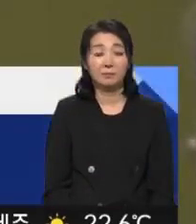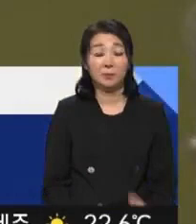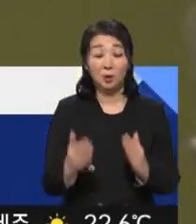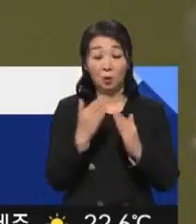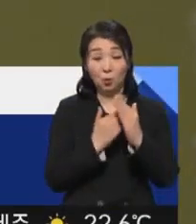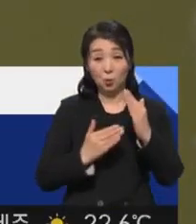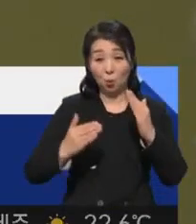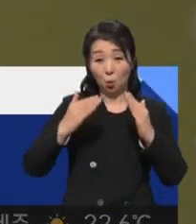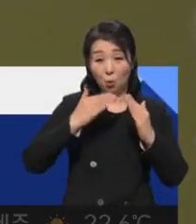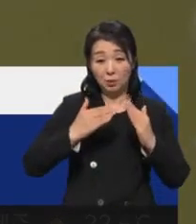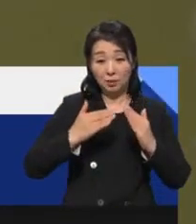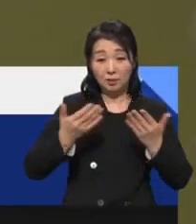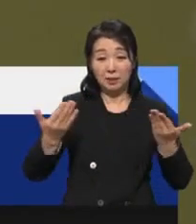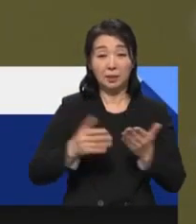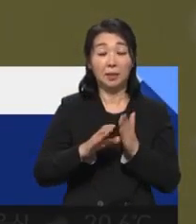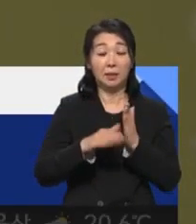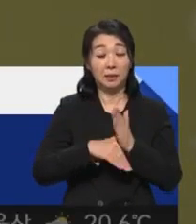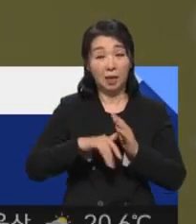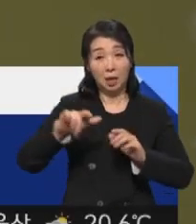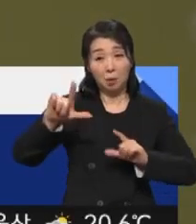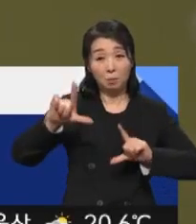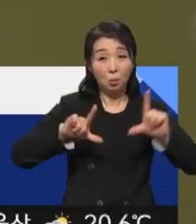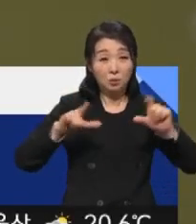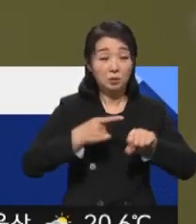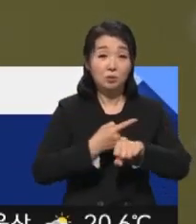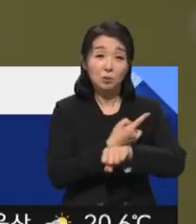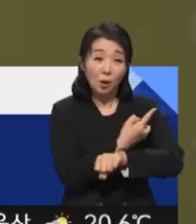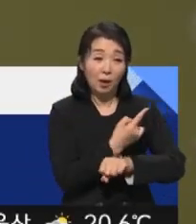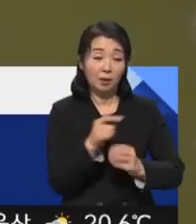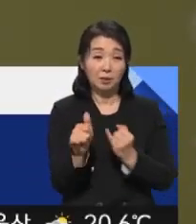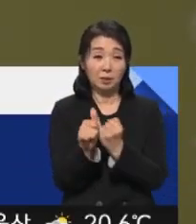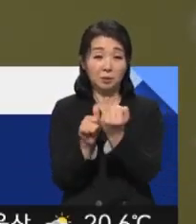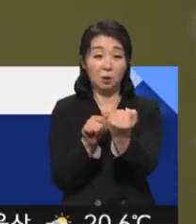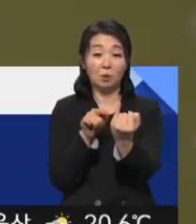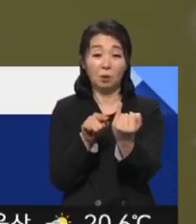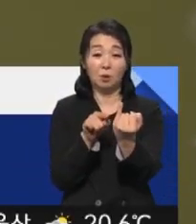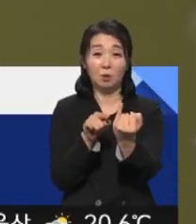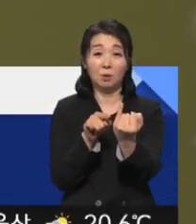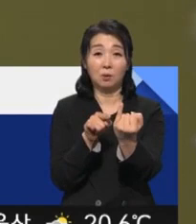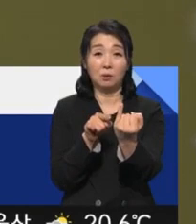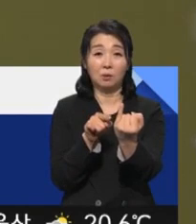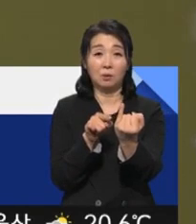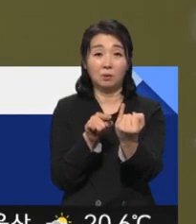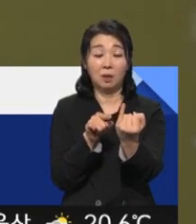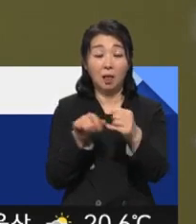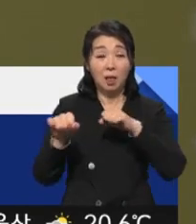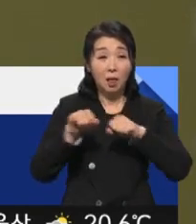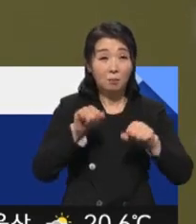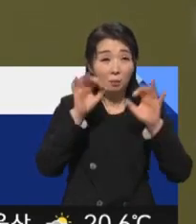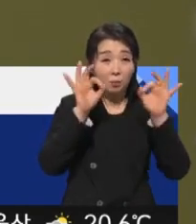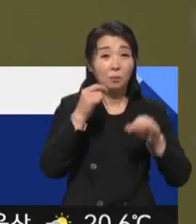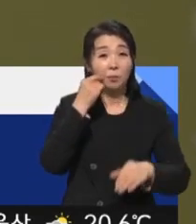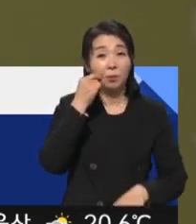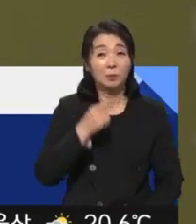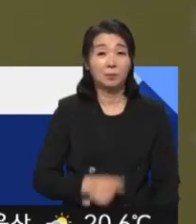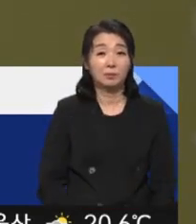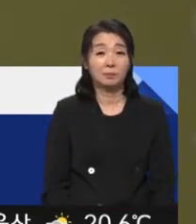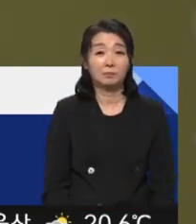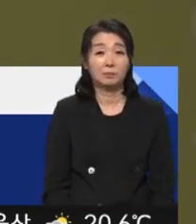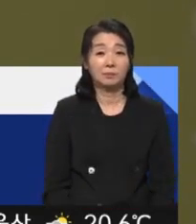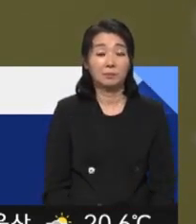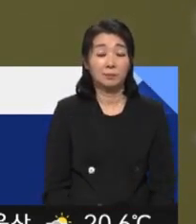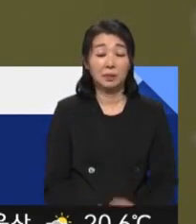공식적인 석상에서 나오는 모습을 제외하고는 김건희 여사에 대한 행보를 보지 못했어요.